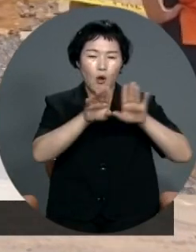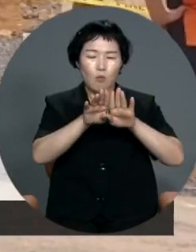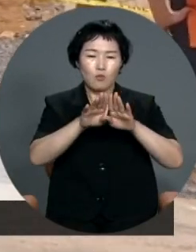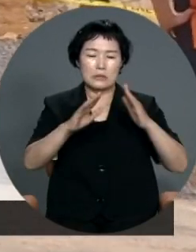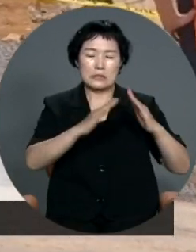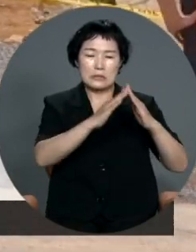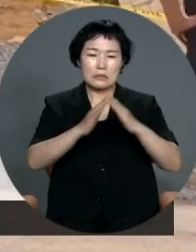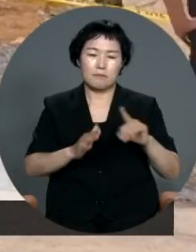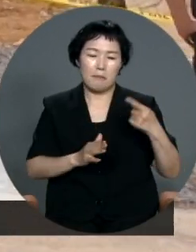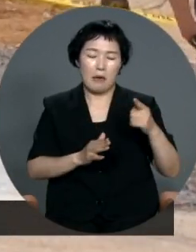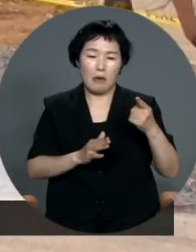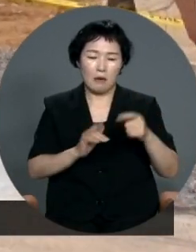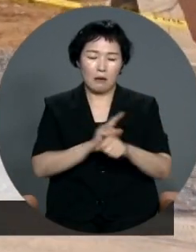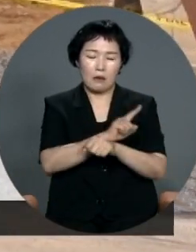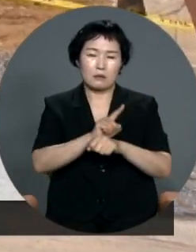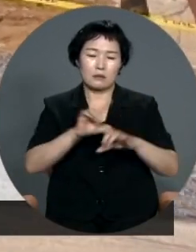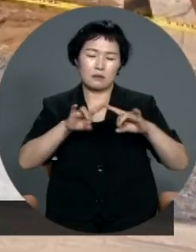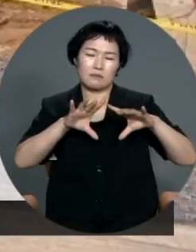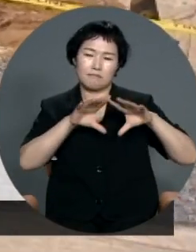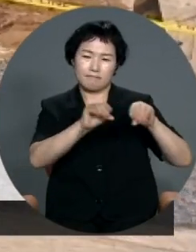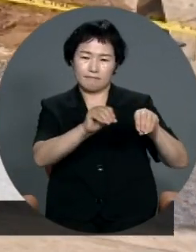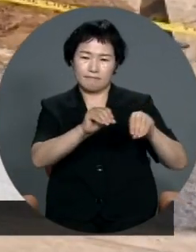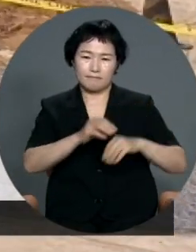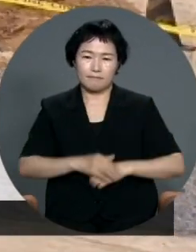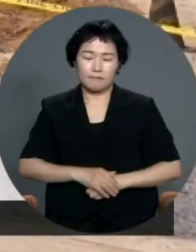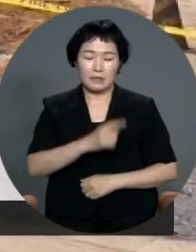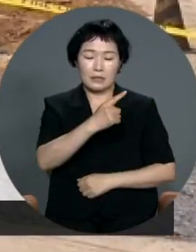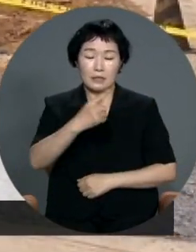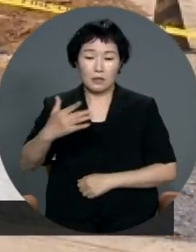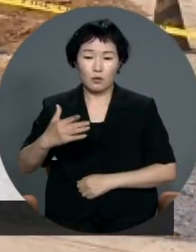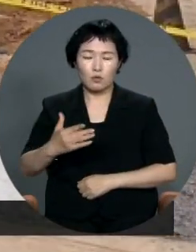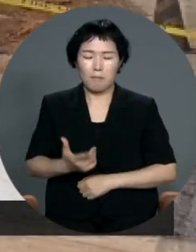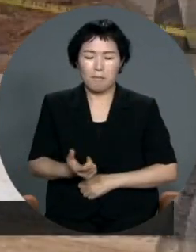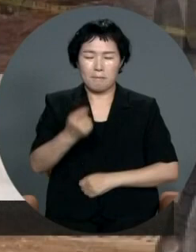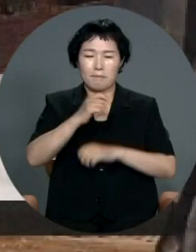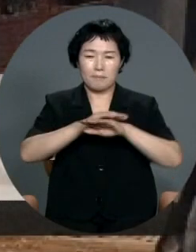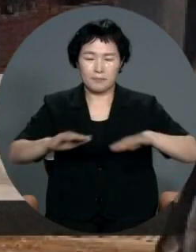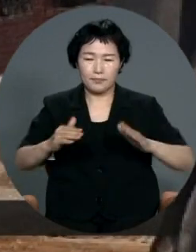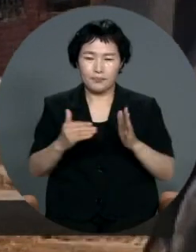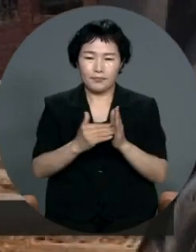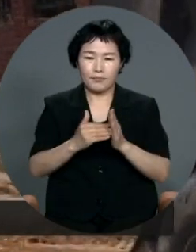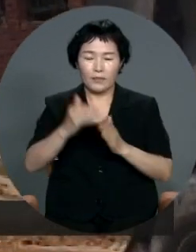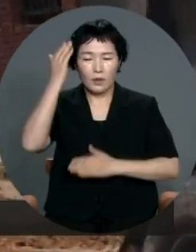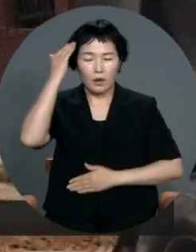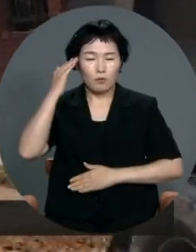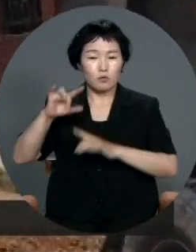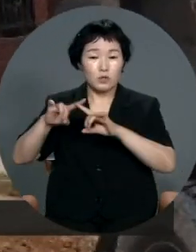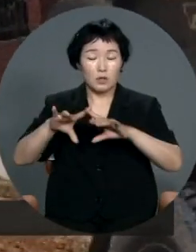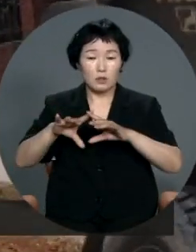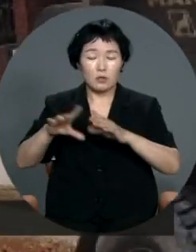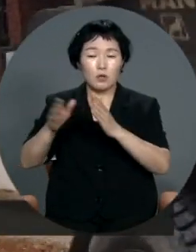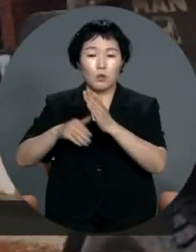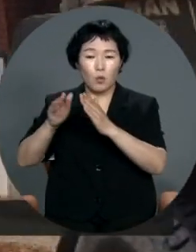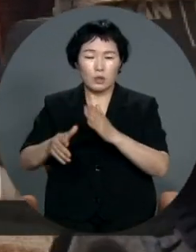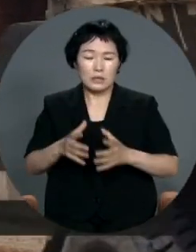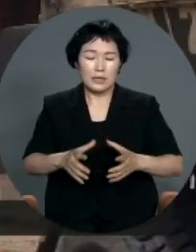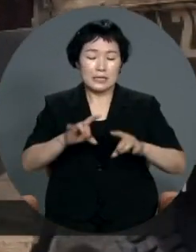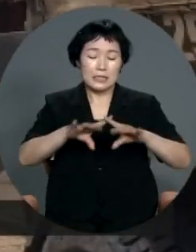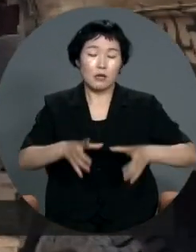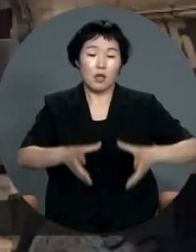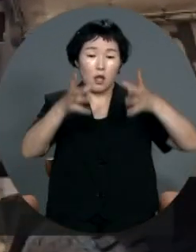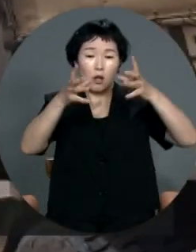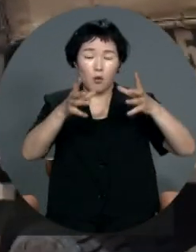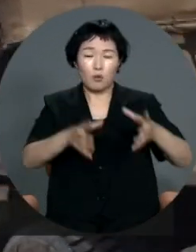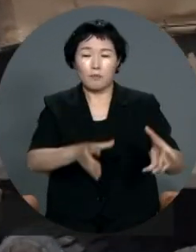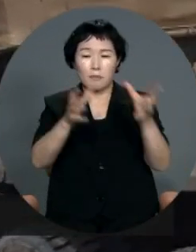한시간 동안 전기 공급이 끊겼습니다 소방당국이 안전 조치했고 한국 전력 공사는 전신주를 철거하고 복구를